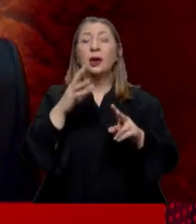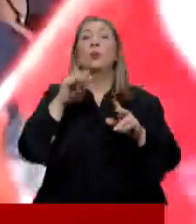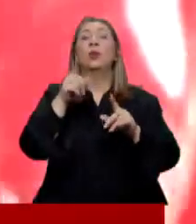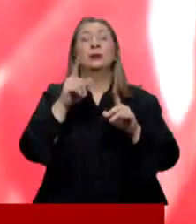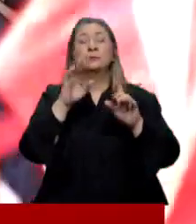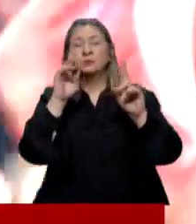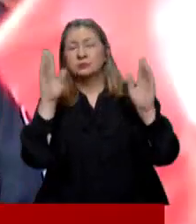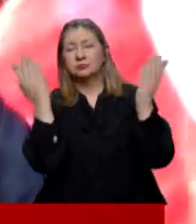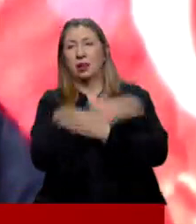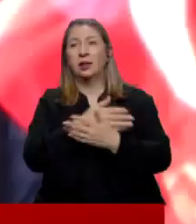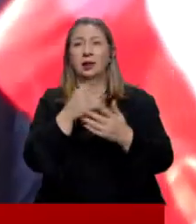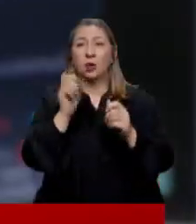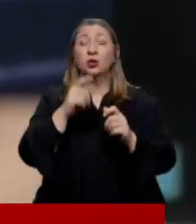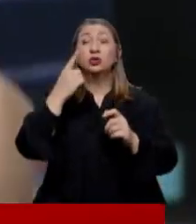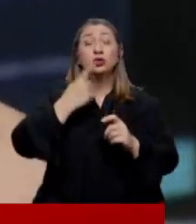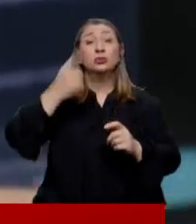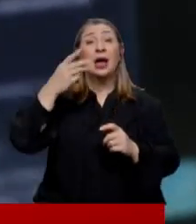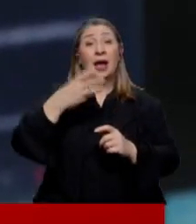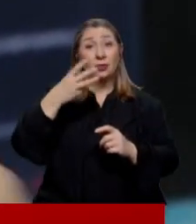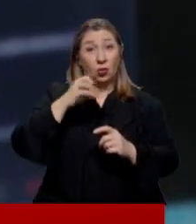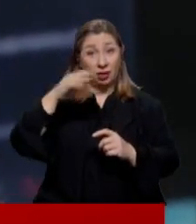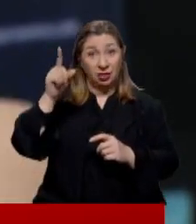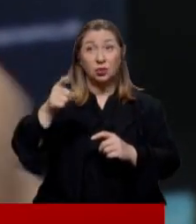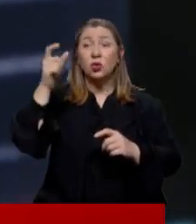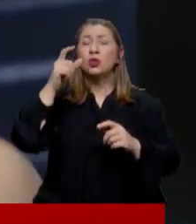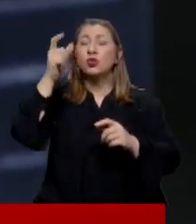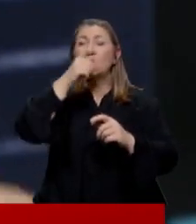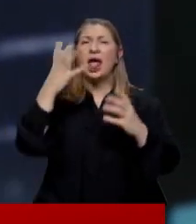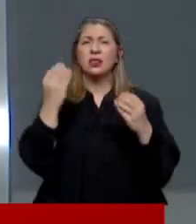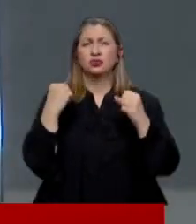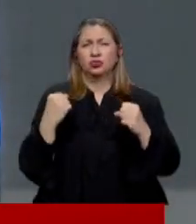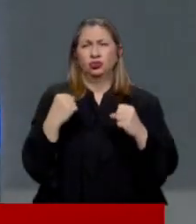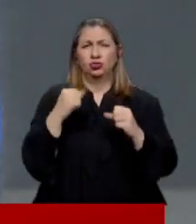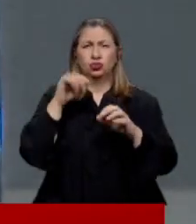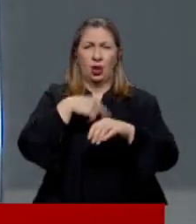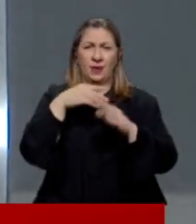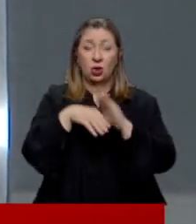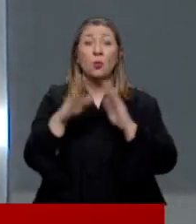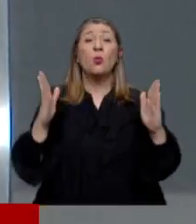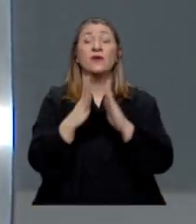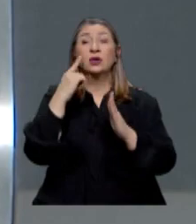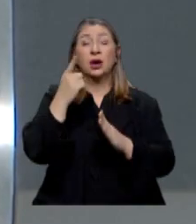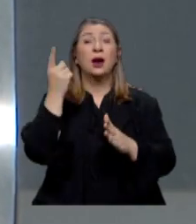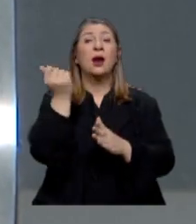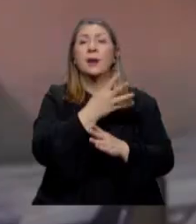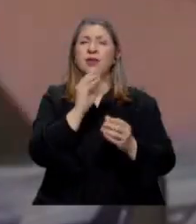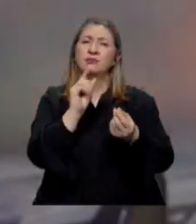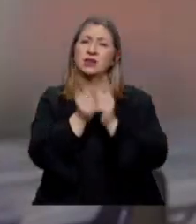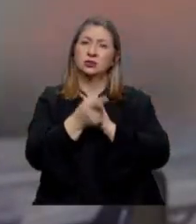siyaset yapıyorlar Cumhurbaşkanı Türkiye ekonomide tarihinin en güçlü dönemine giriyor derken muhalefete göre rakamlar tam